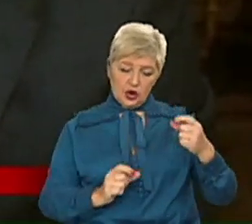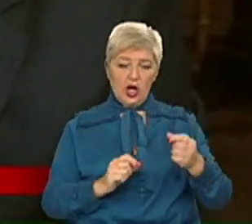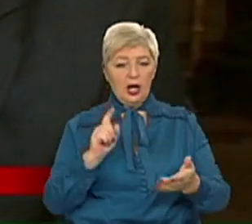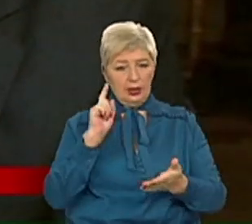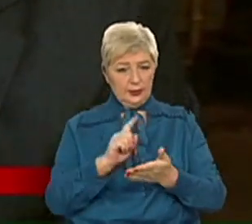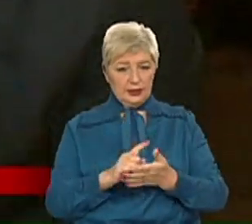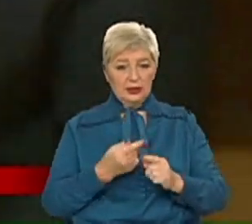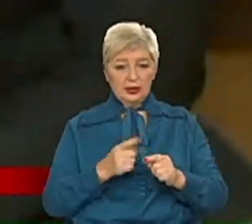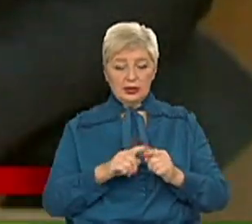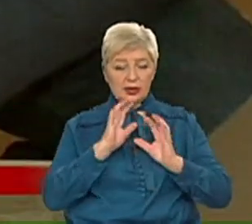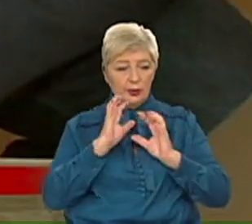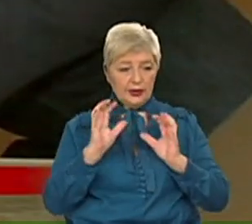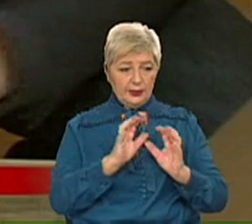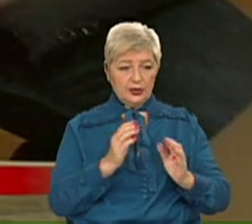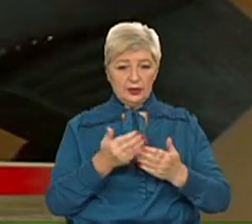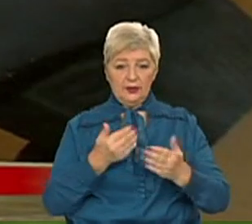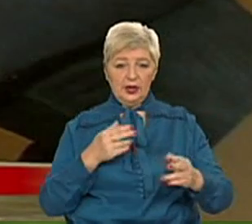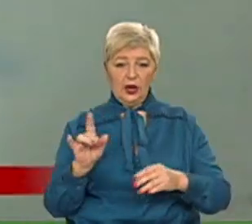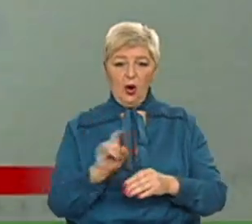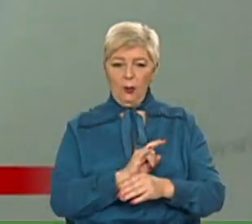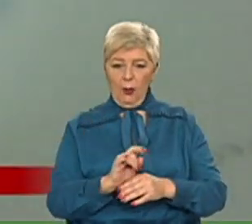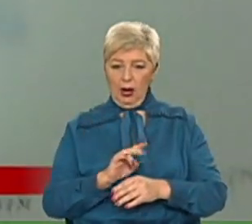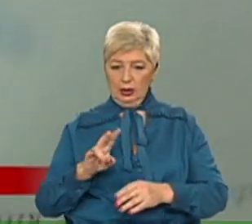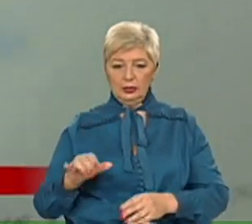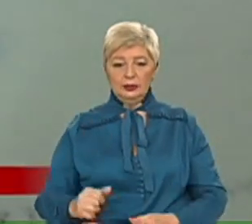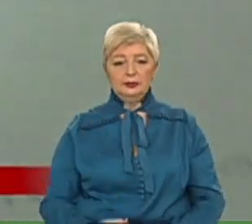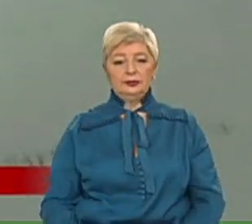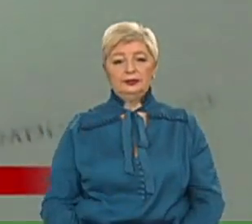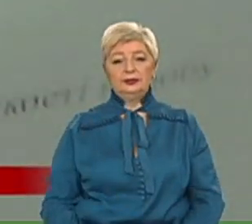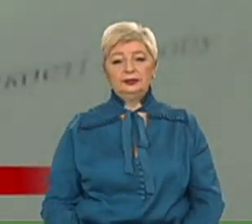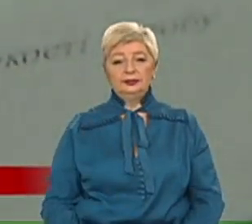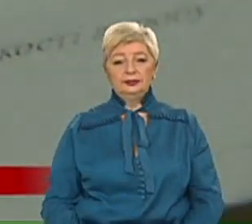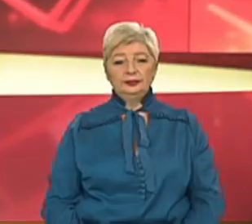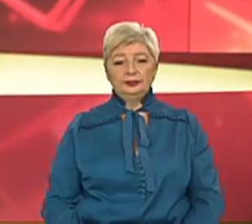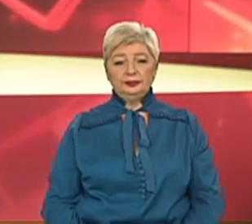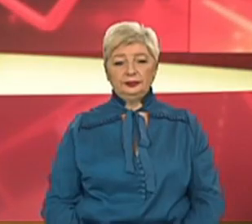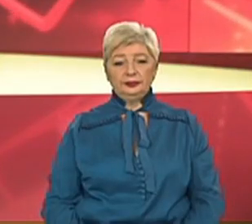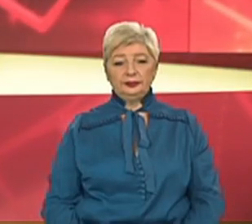це убезпечить вас від обману. Наталя Марярчук, Євгенія Москалець. Деталі.